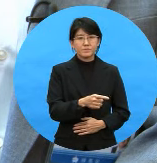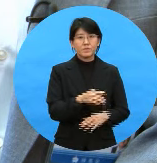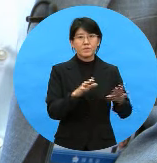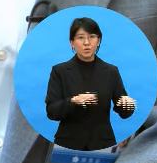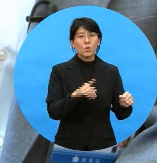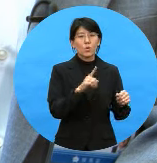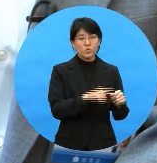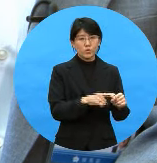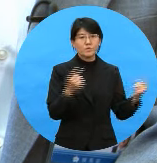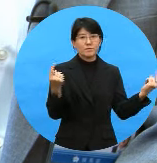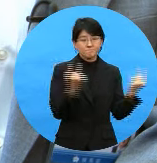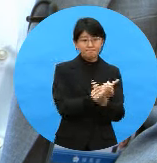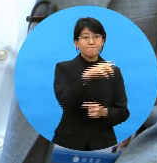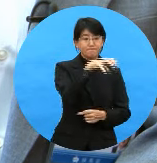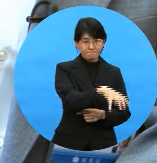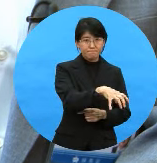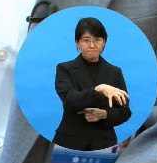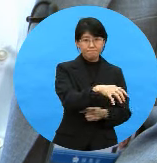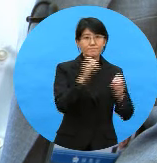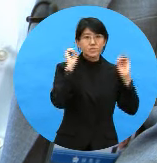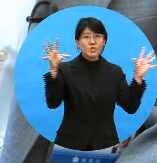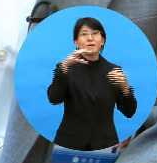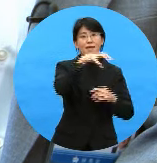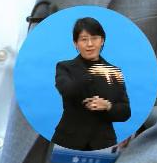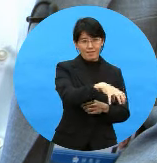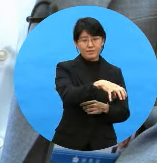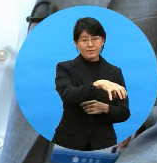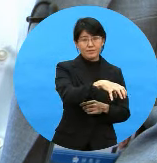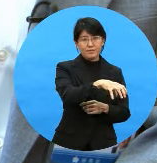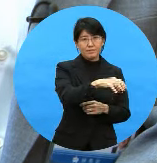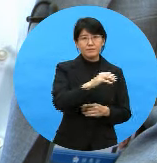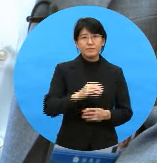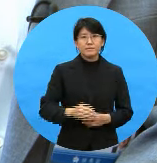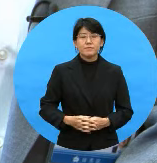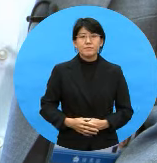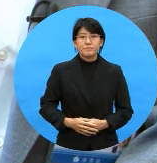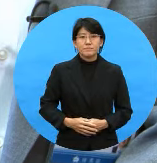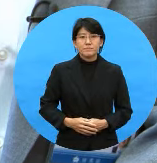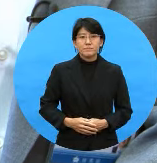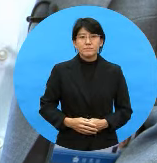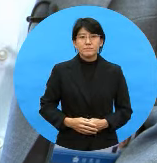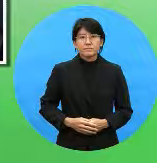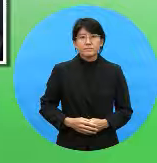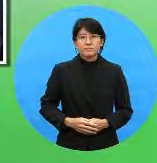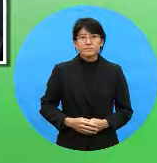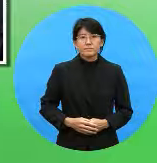今年の練馬祭りはメイン会場を豊島園に移しました。